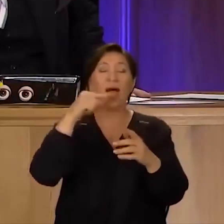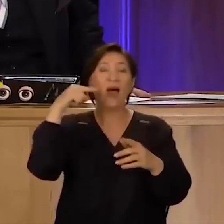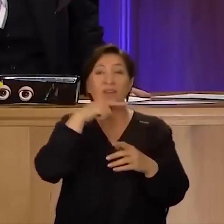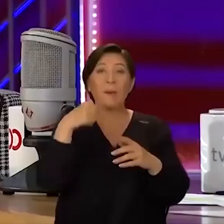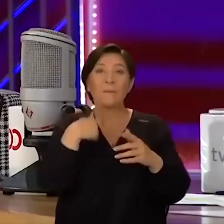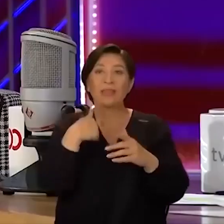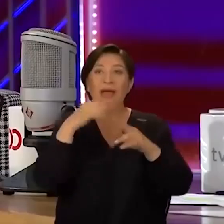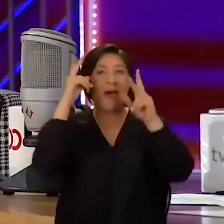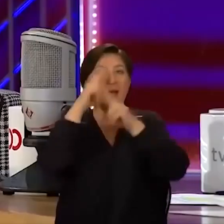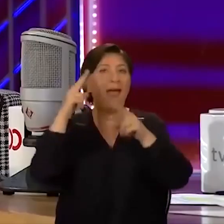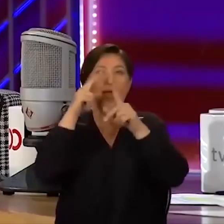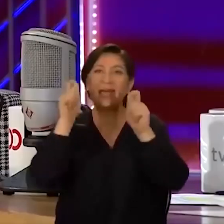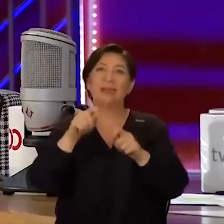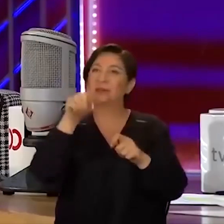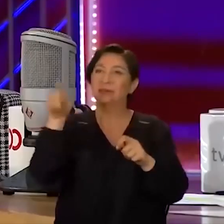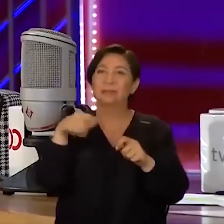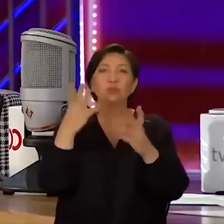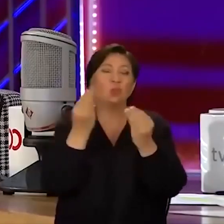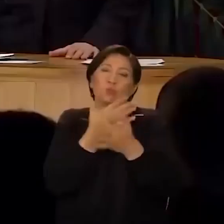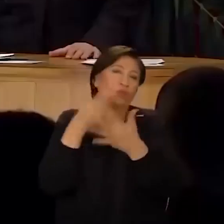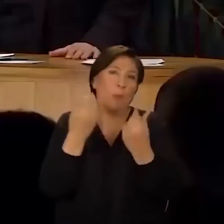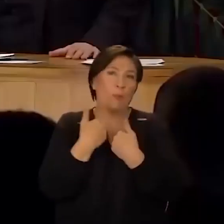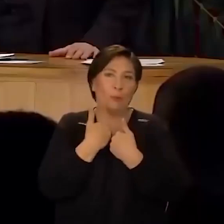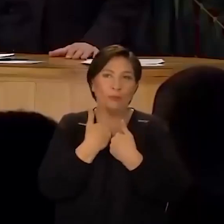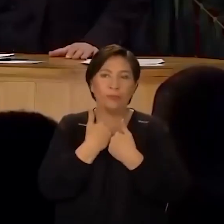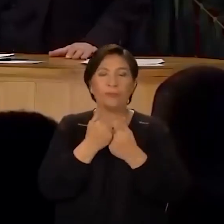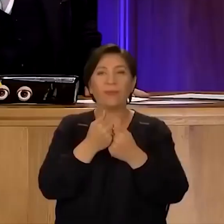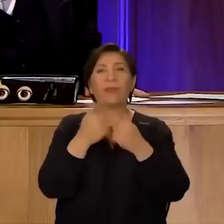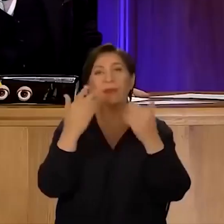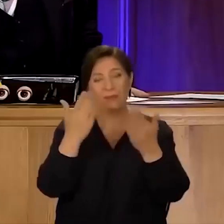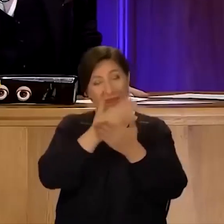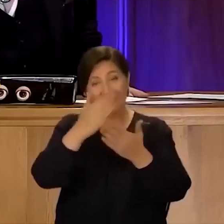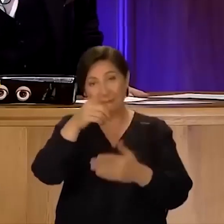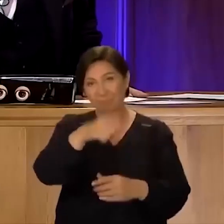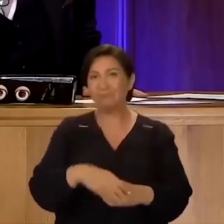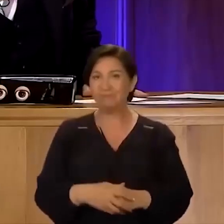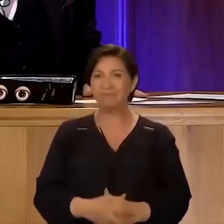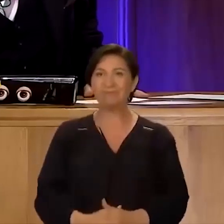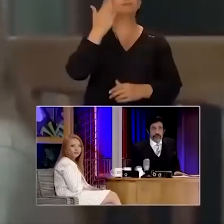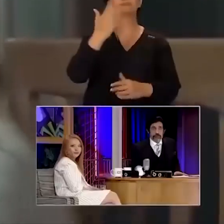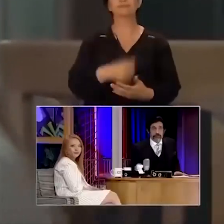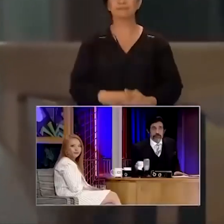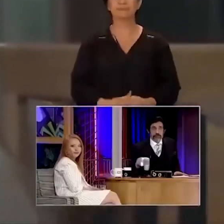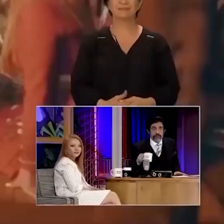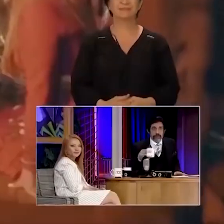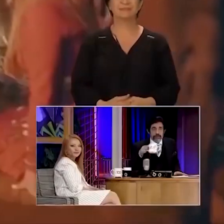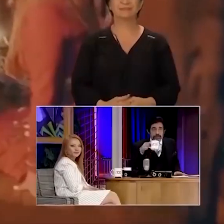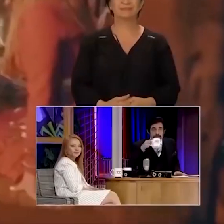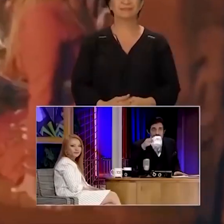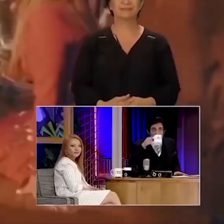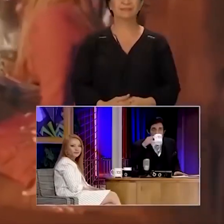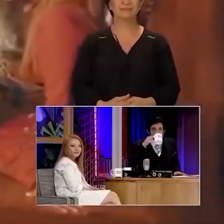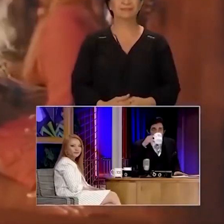olarak Afrika Tabii ki Bence herkes hayal eder böyle birşey ve çok mutluyum sonunda devamında UV